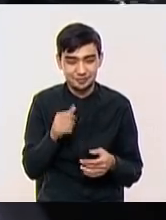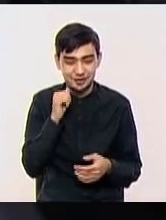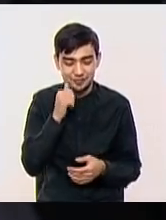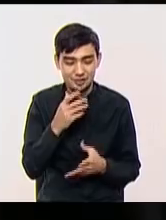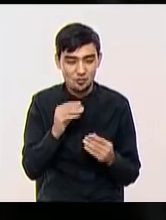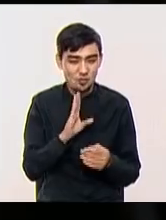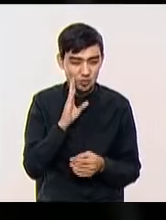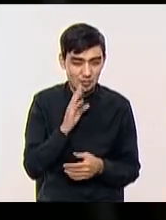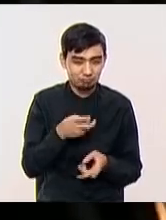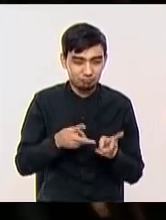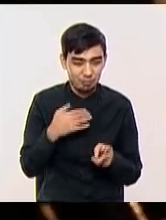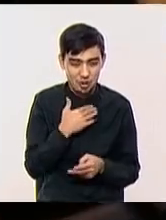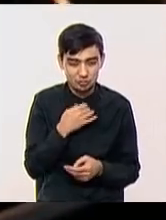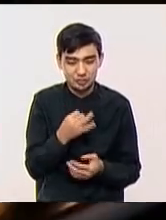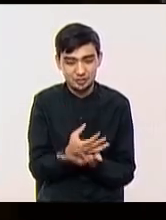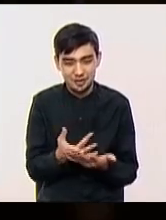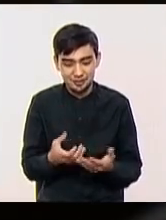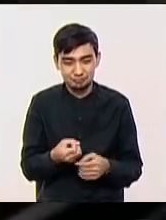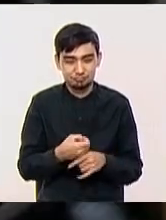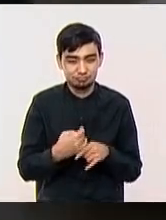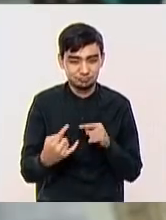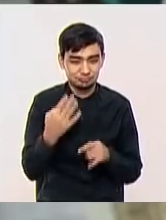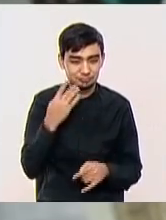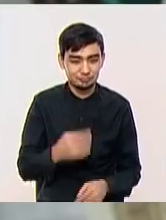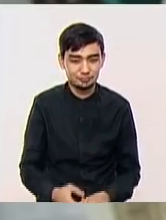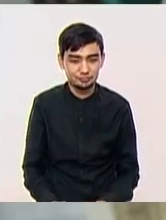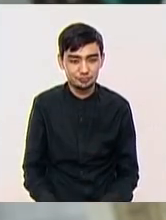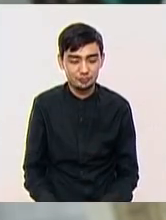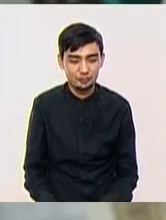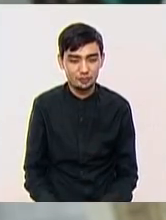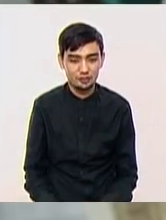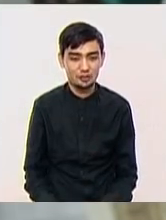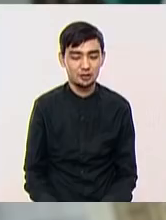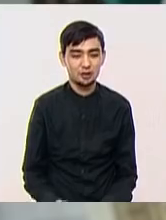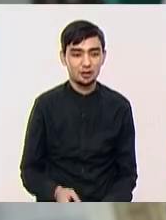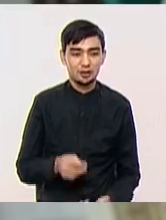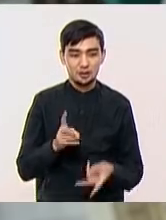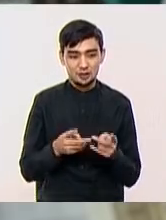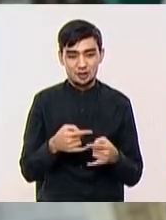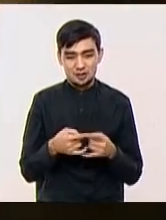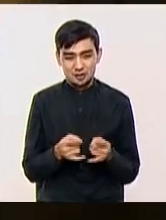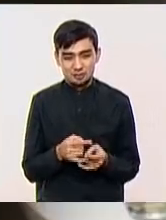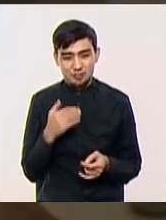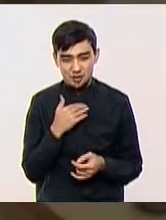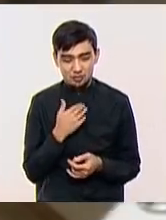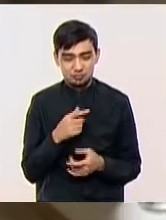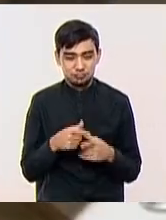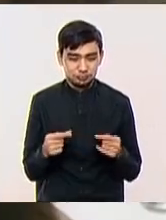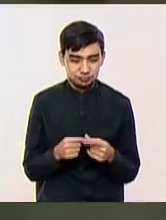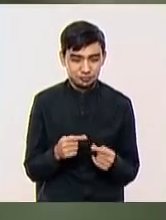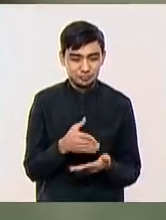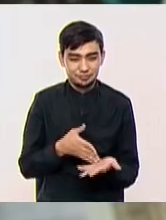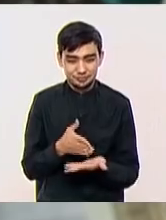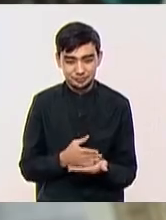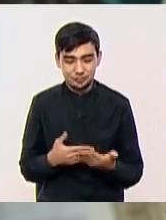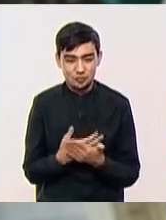таңнан қазанға ет асып, аста төк дастархан жаймақ. Қазанда ет асылып, тамақ, беш бармақ беріп, сондай дайындаламыз жаңа